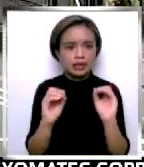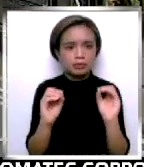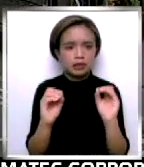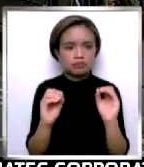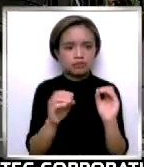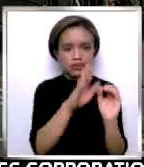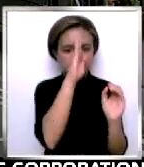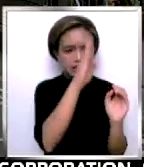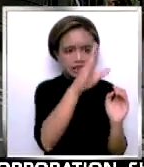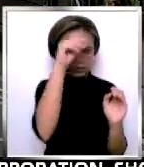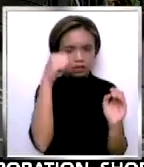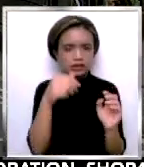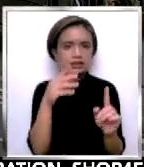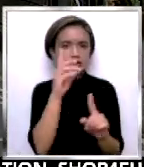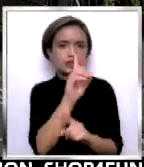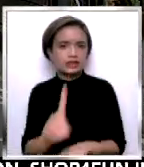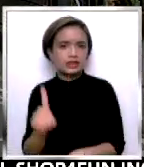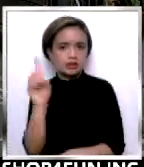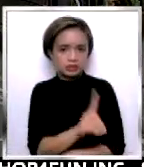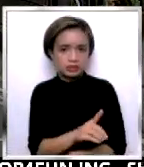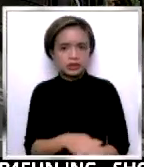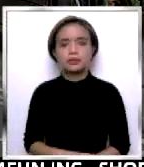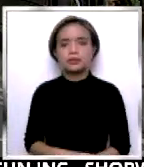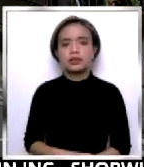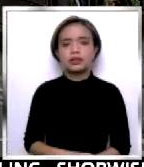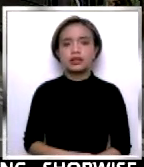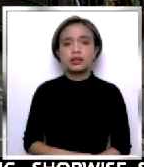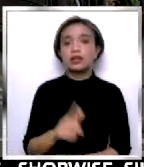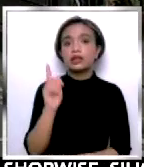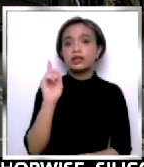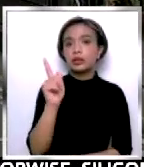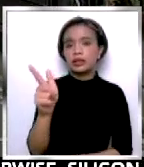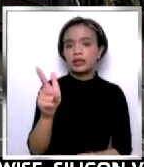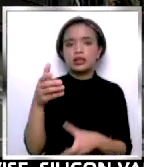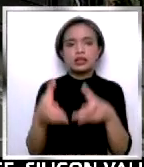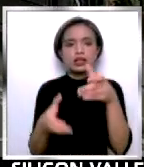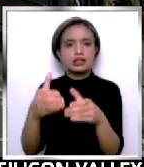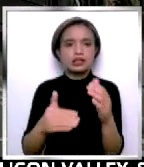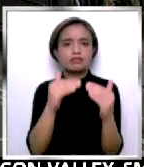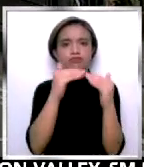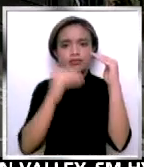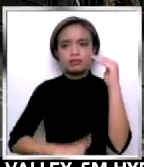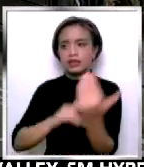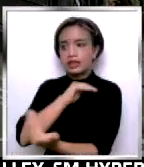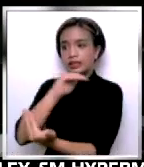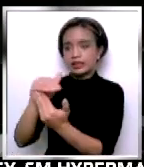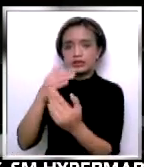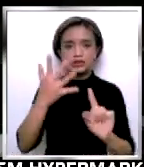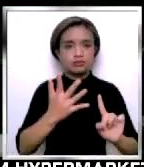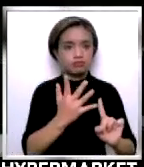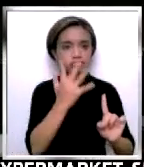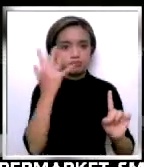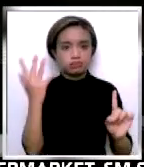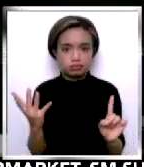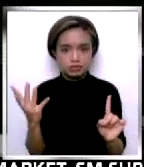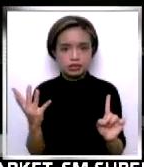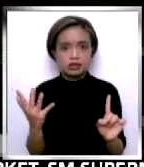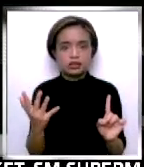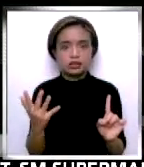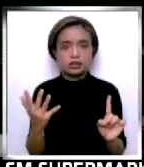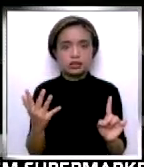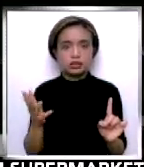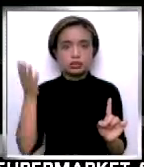Sa kanilang tala, may mahigit 20 kaso na ng diskriminasyon at karahasan laban sa mga miyembro ng LGBT noong 2020